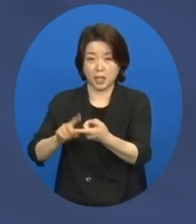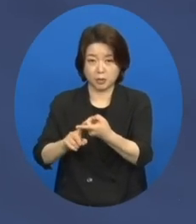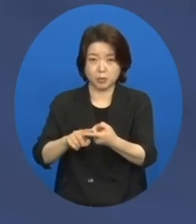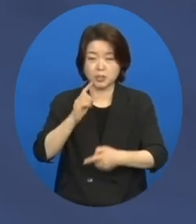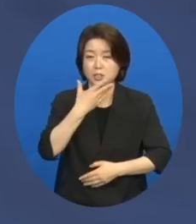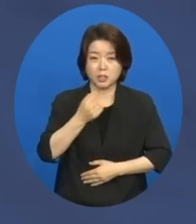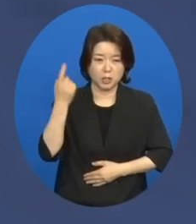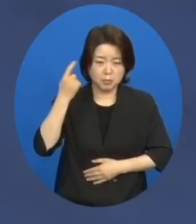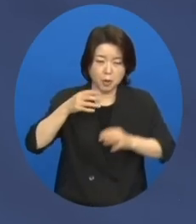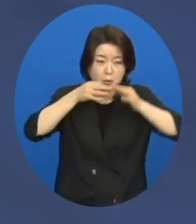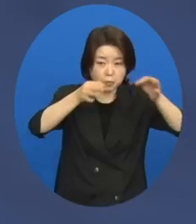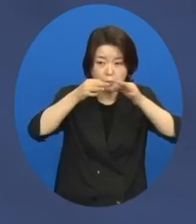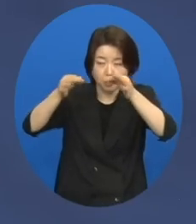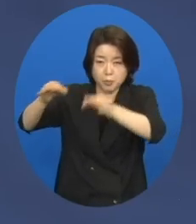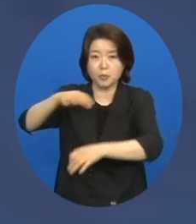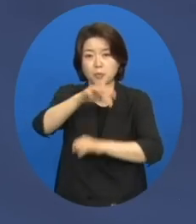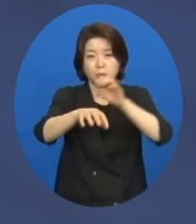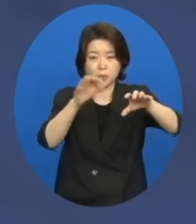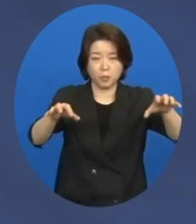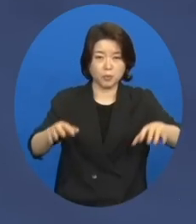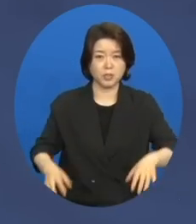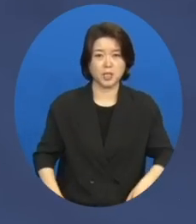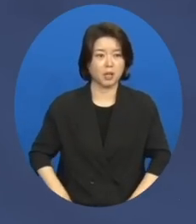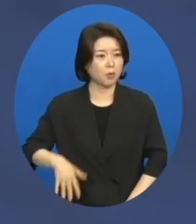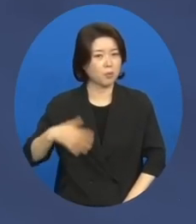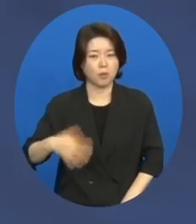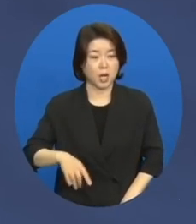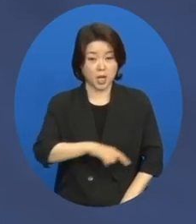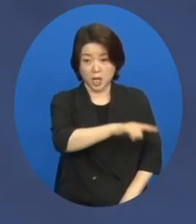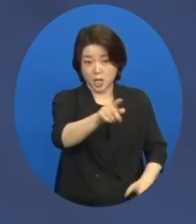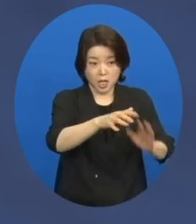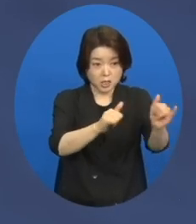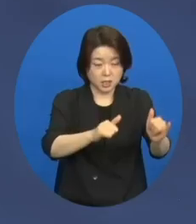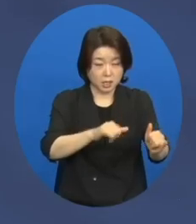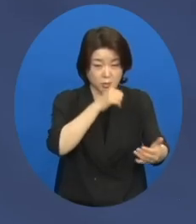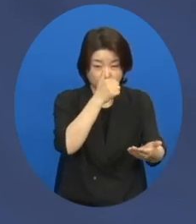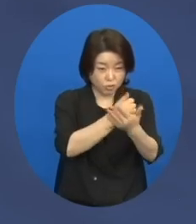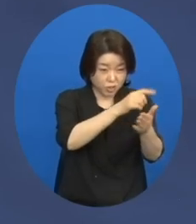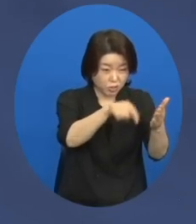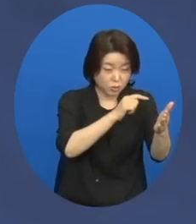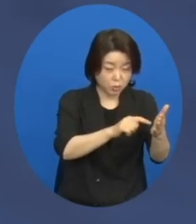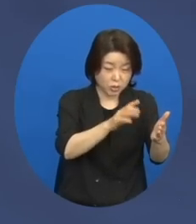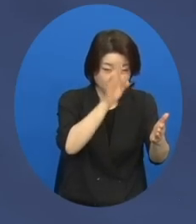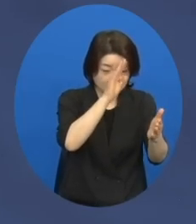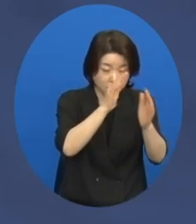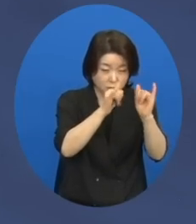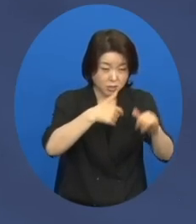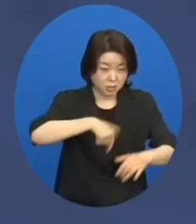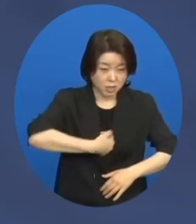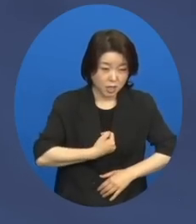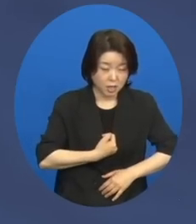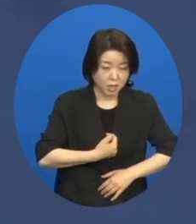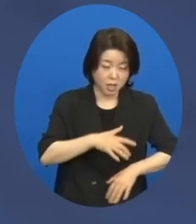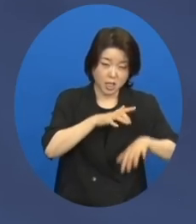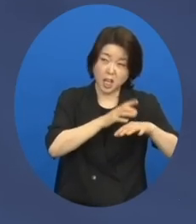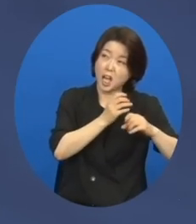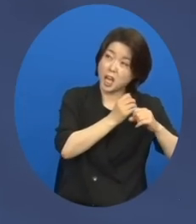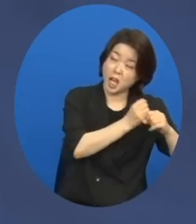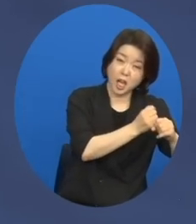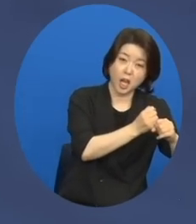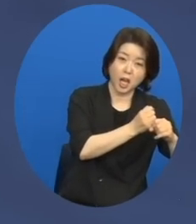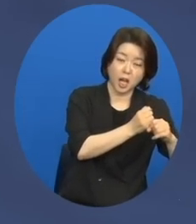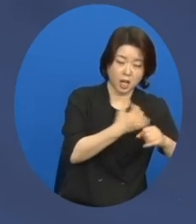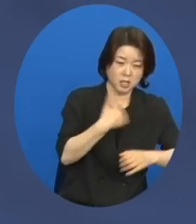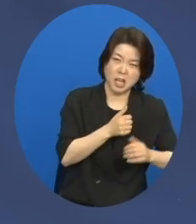복음이 외쳐지는 곳에 세상에 인생들이 완전히 죄 가운데 병든 자로 사탄에게 붙들려가지고